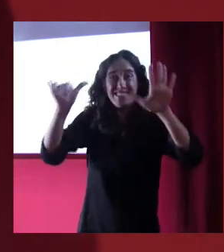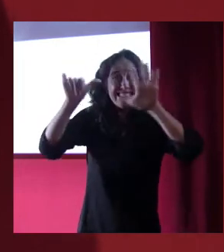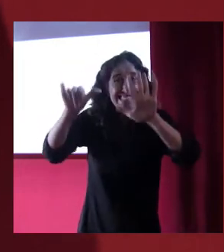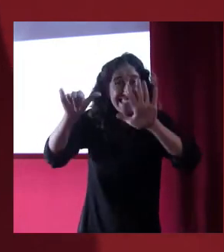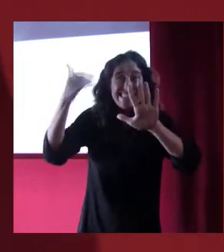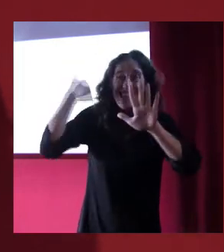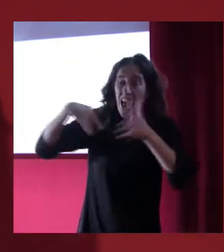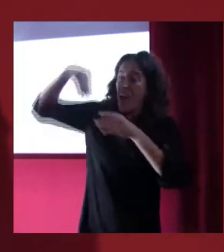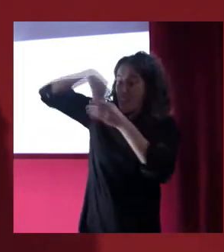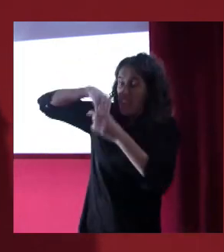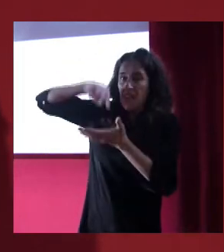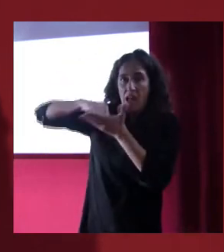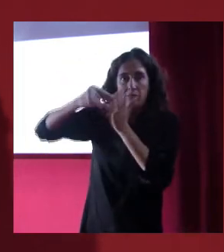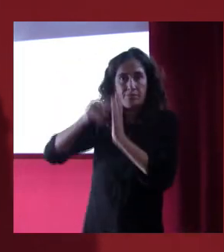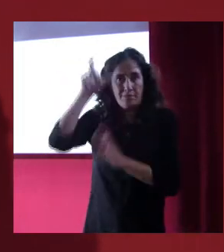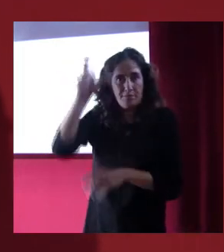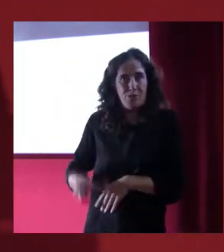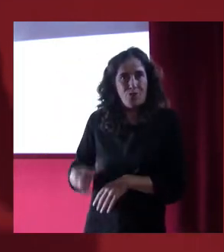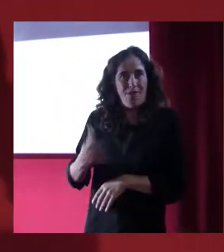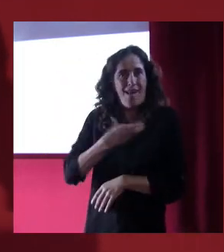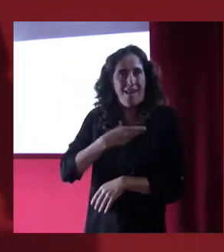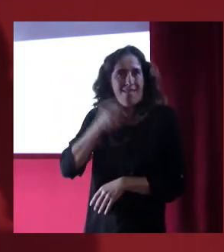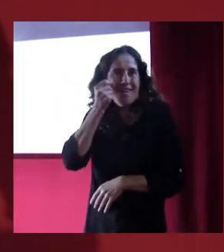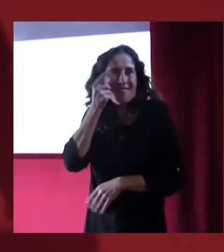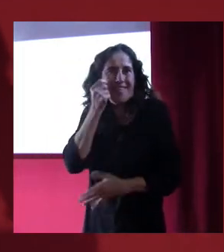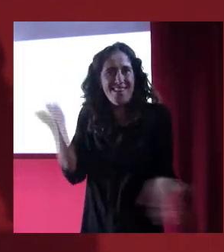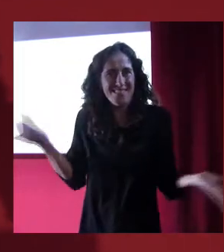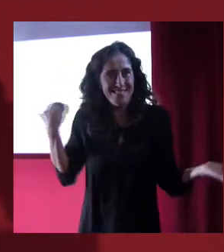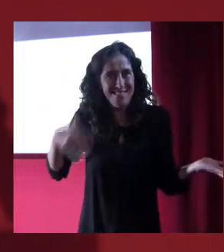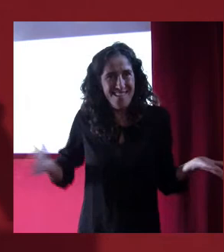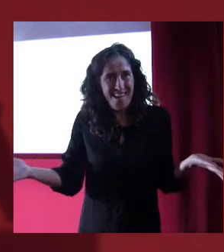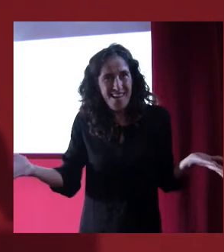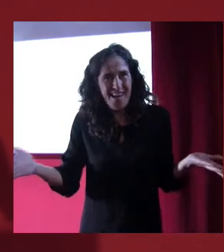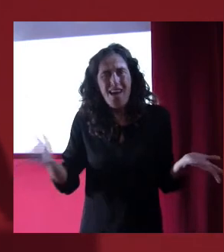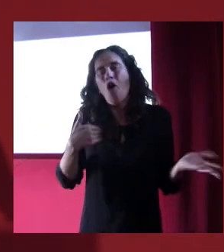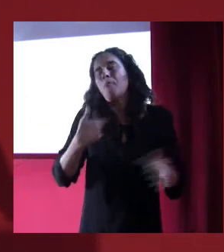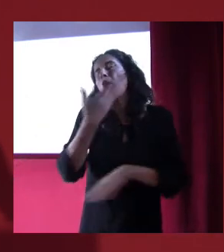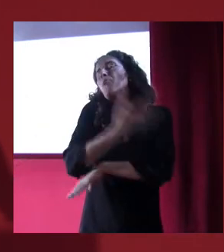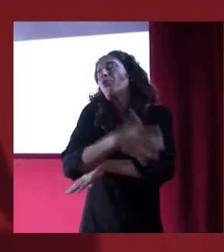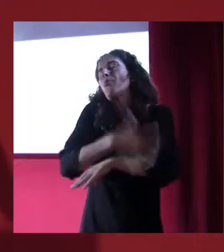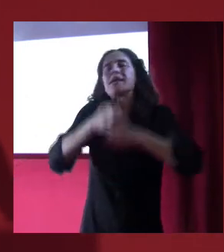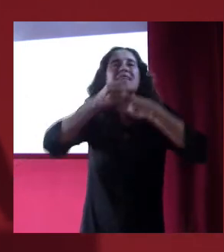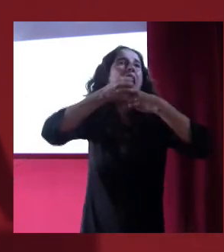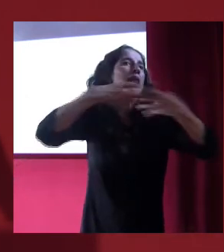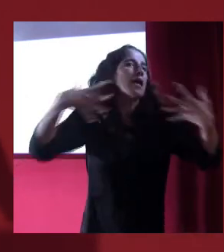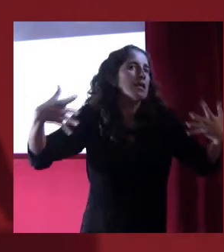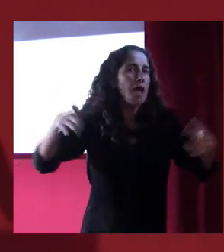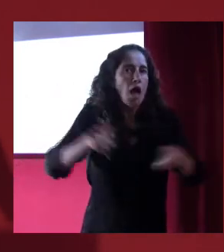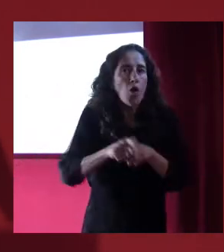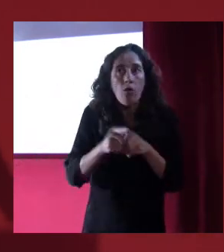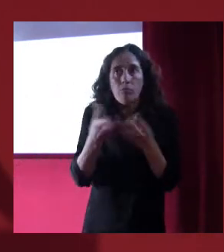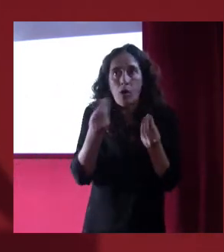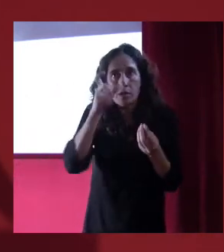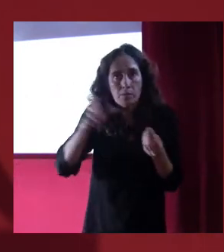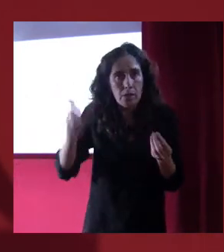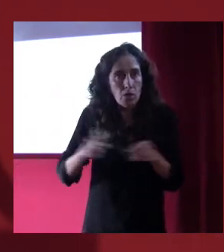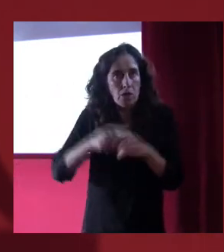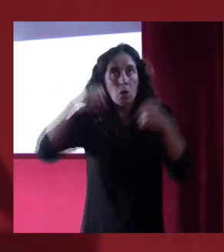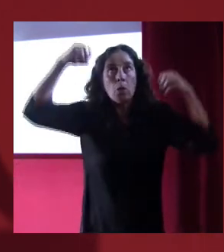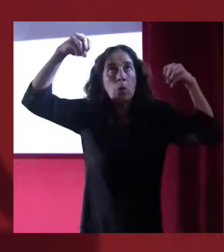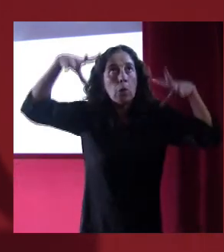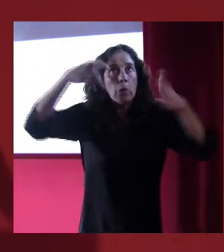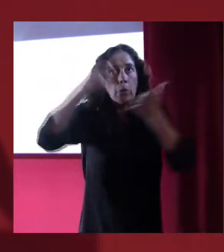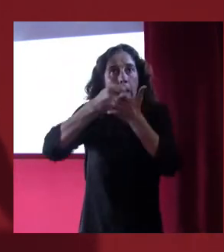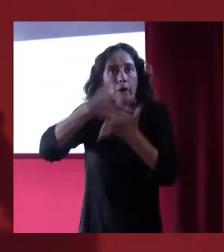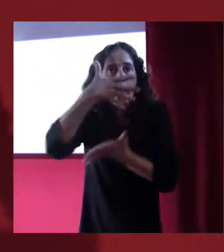tenia en marxa l'alcalde Trias. Van prometre que acabarien amb la pobresa energètica que impedeix escalfar moltes llars a la nostra